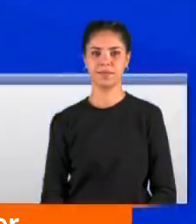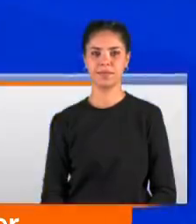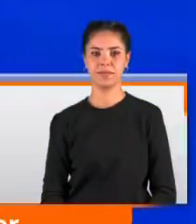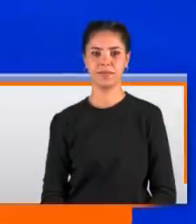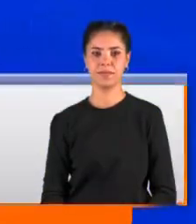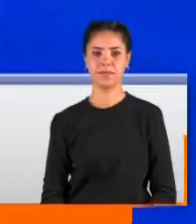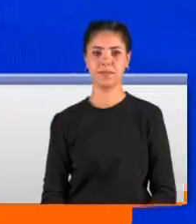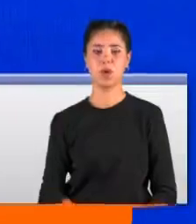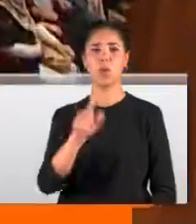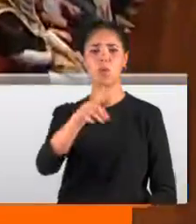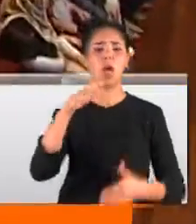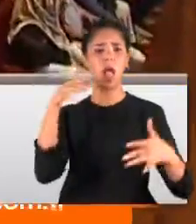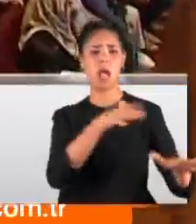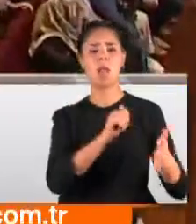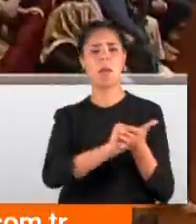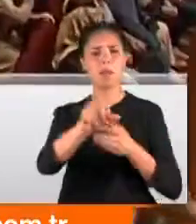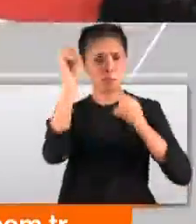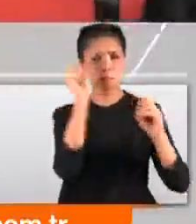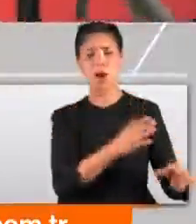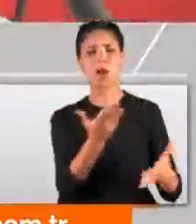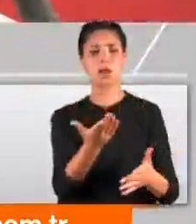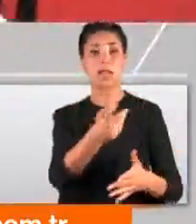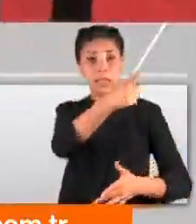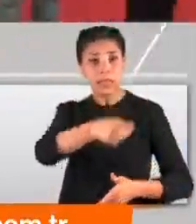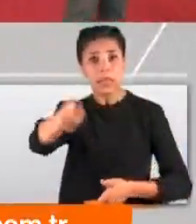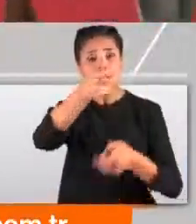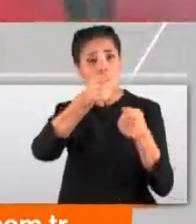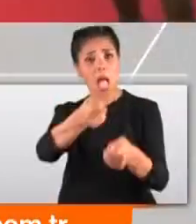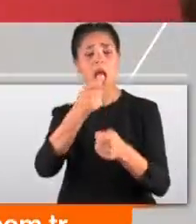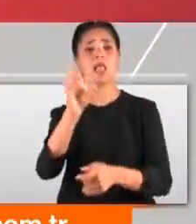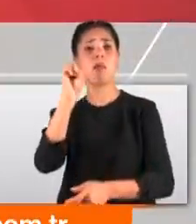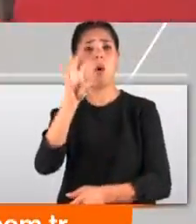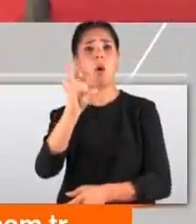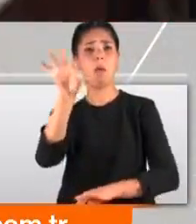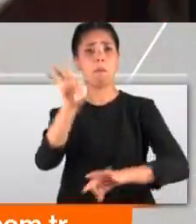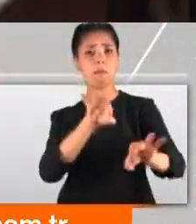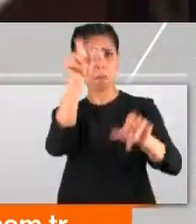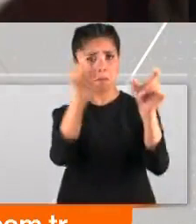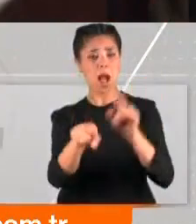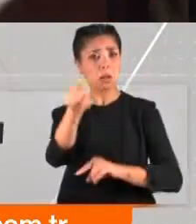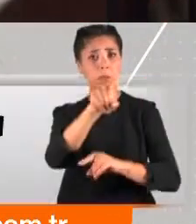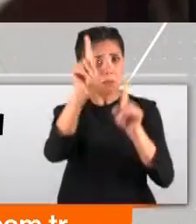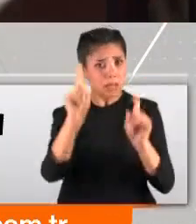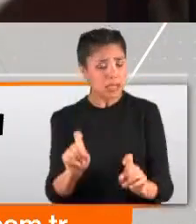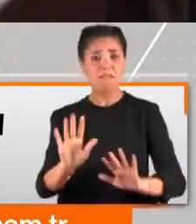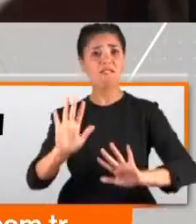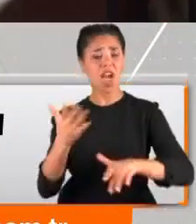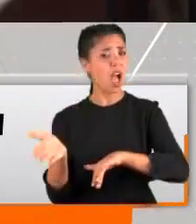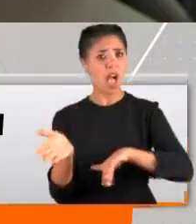Bakın artık bu boykotu, boykotu filan nedir bunlar? Siz eğitim, öğretim mimarı mısınız?